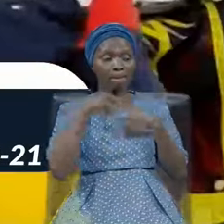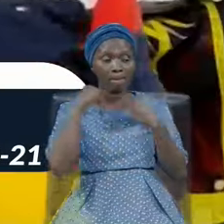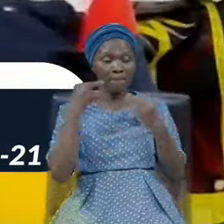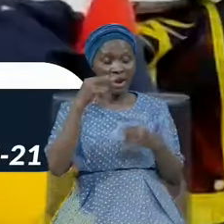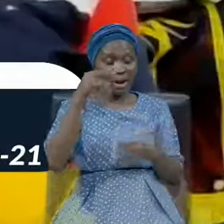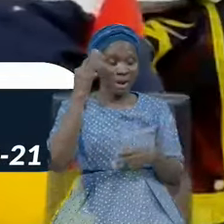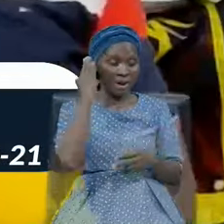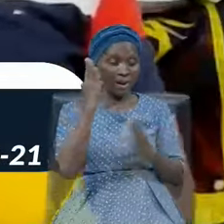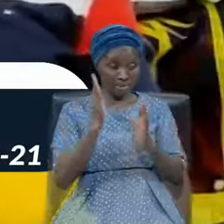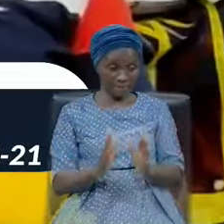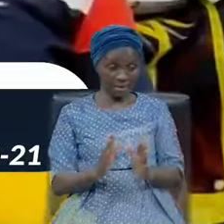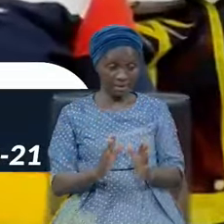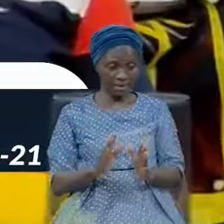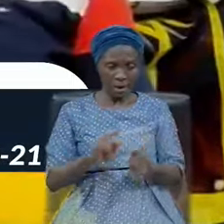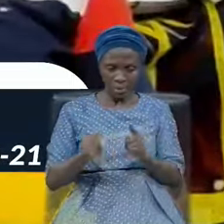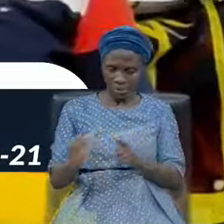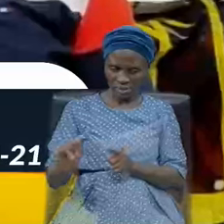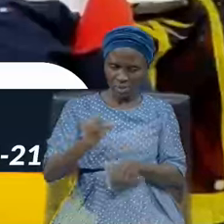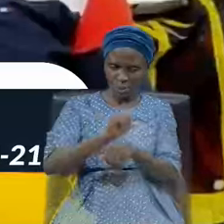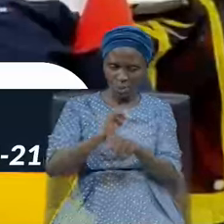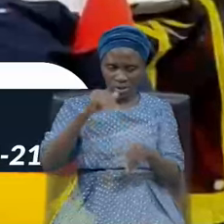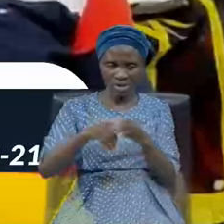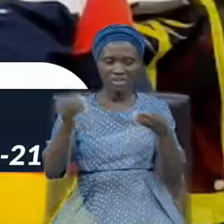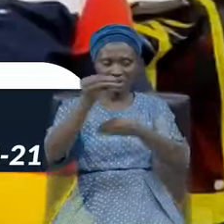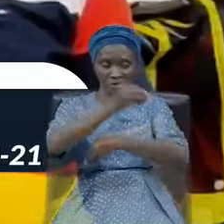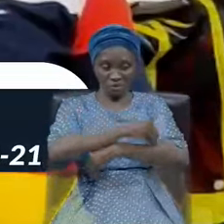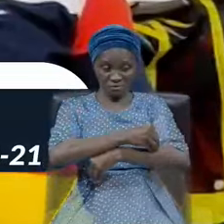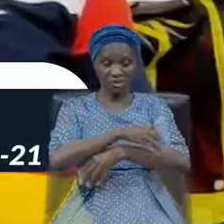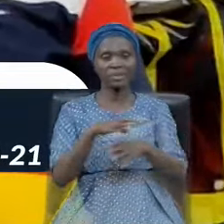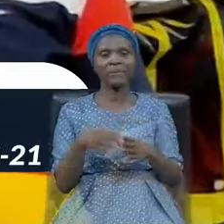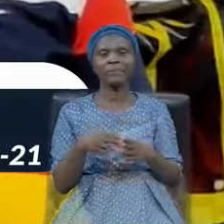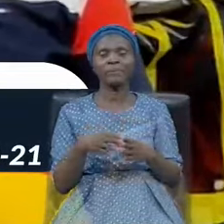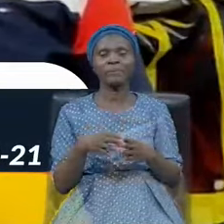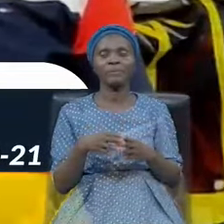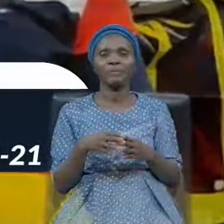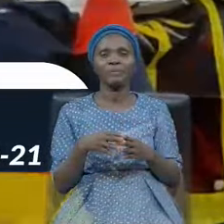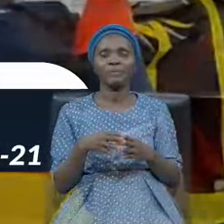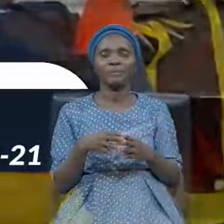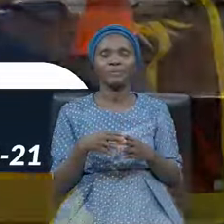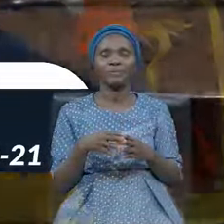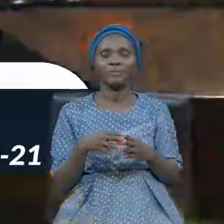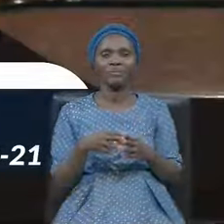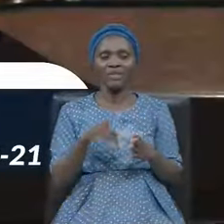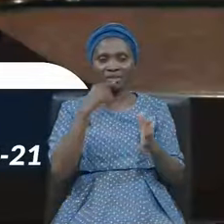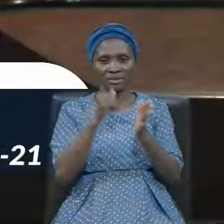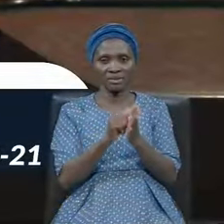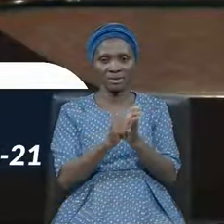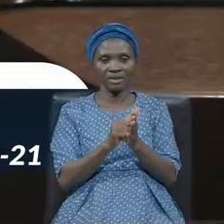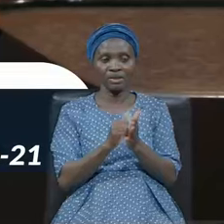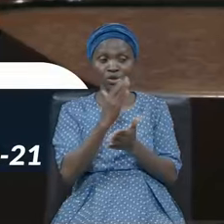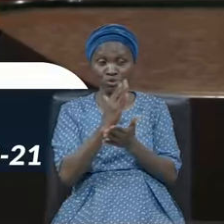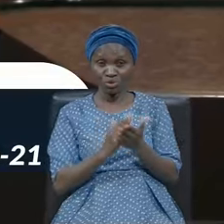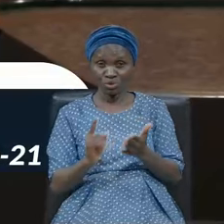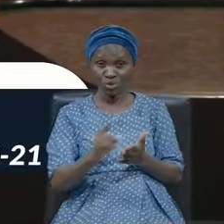bureau. Là, quand on dit qu'on prêche la sainteté sans laquelle personne ne verra le Seigneur, quelqu'un